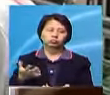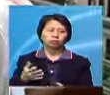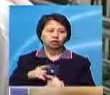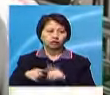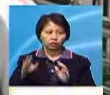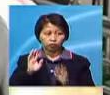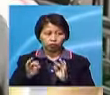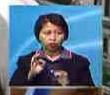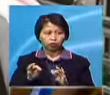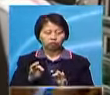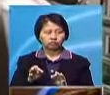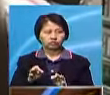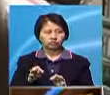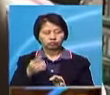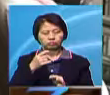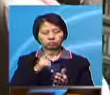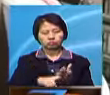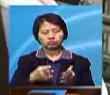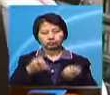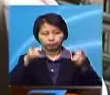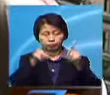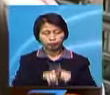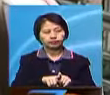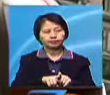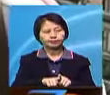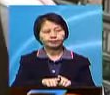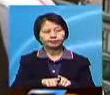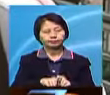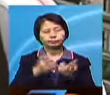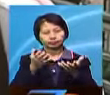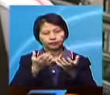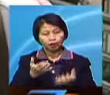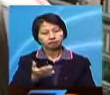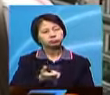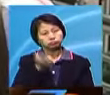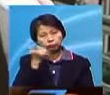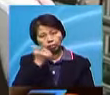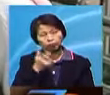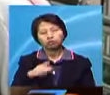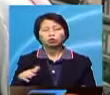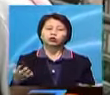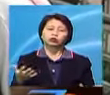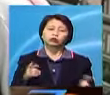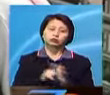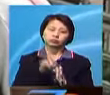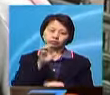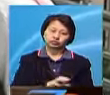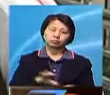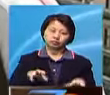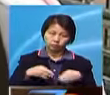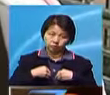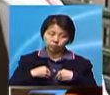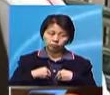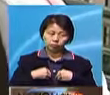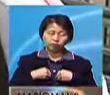satu yang dimandatkan untuk berlaku, kan? Nak tak nak, kena jugalah.